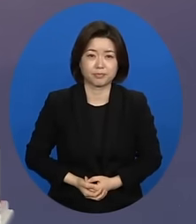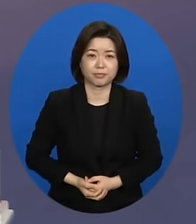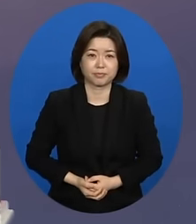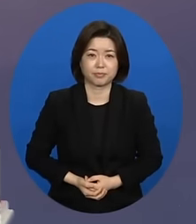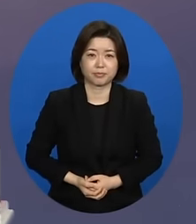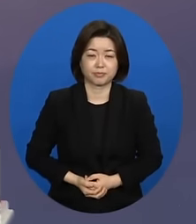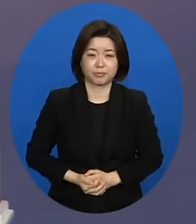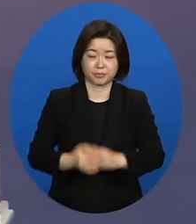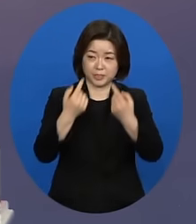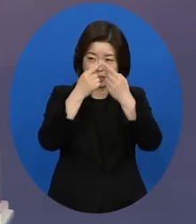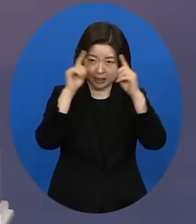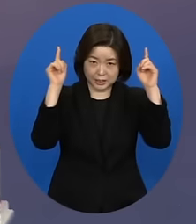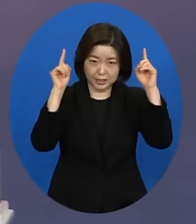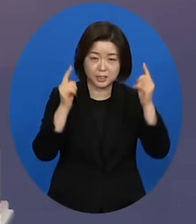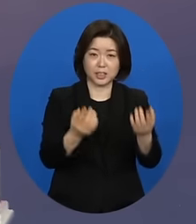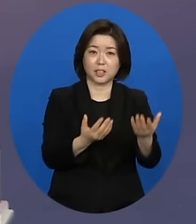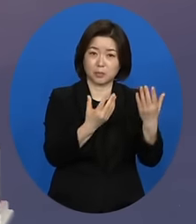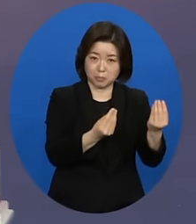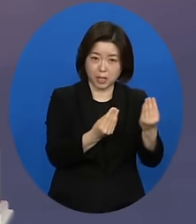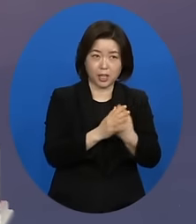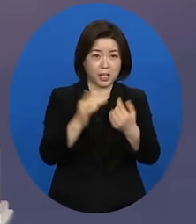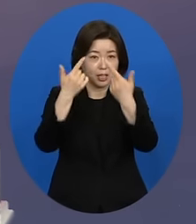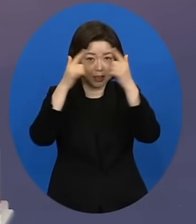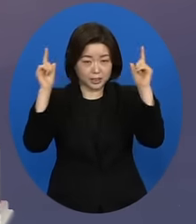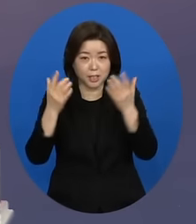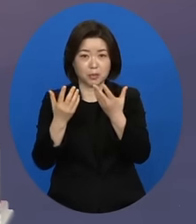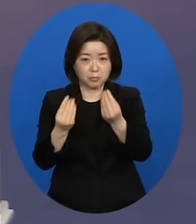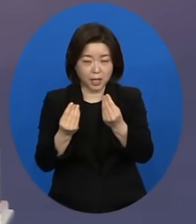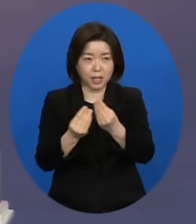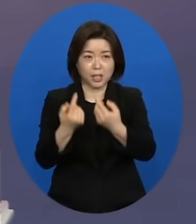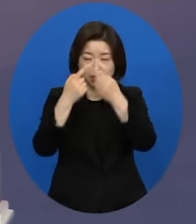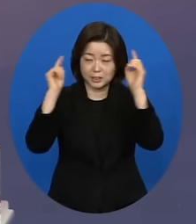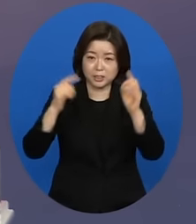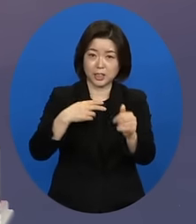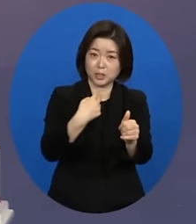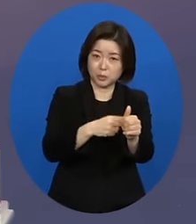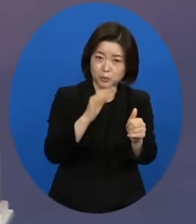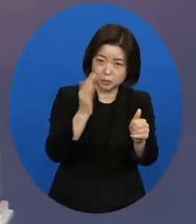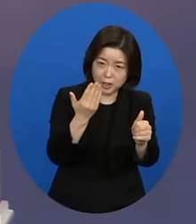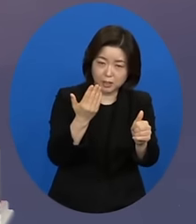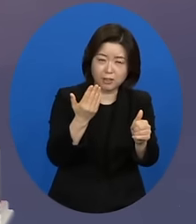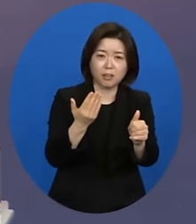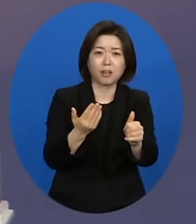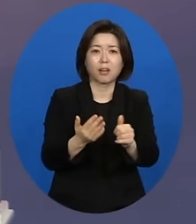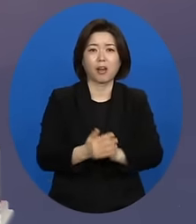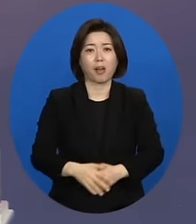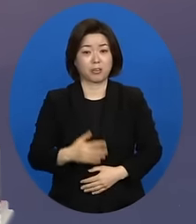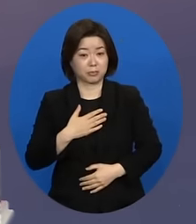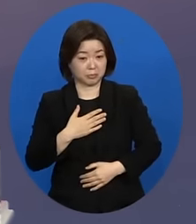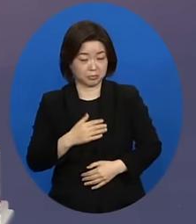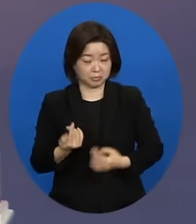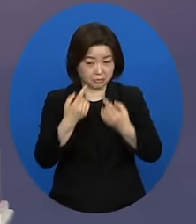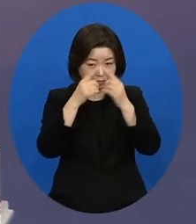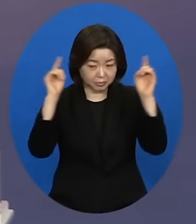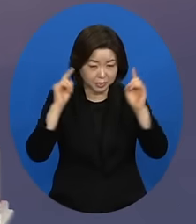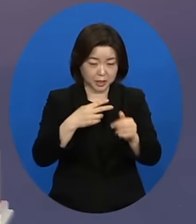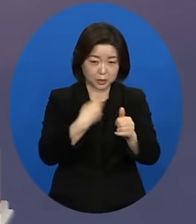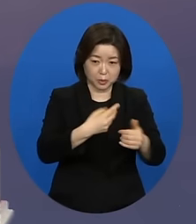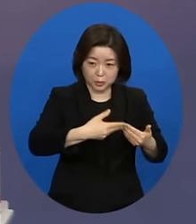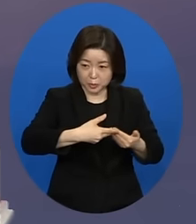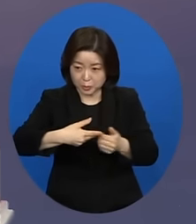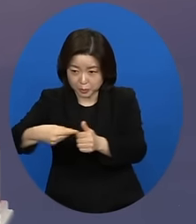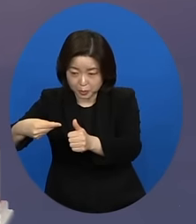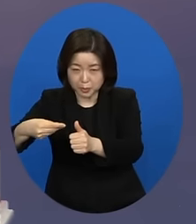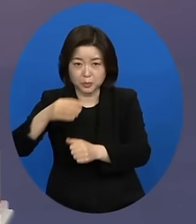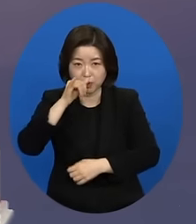대학을 마쳤습니다. 대학원을 마쳤습니다. 대학교 교수가 되었습니다. 아니요, 대학 교수로 청빙을